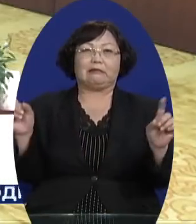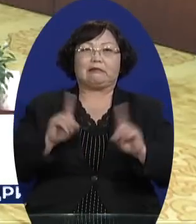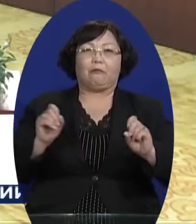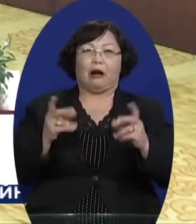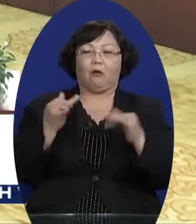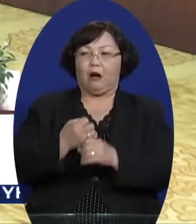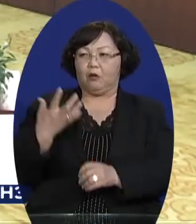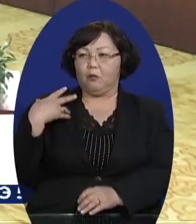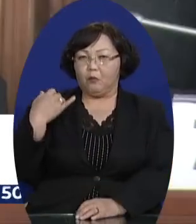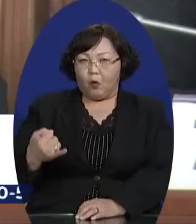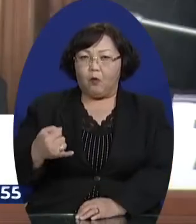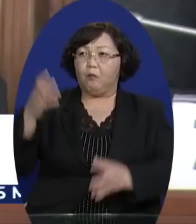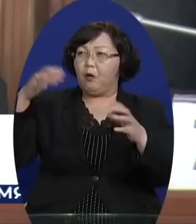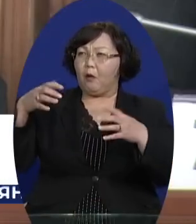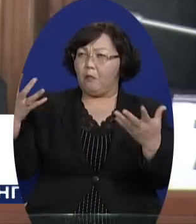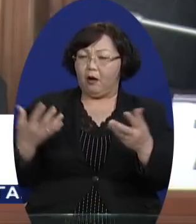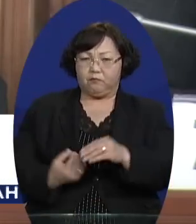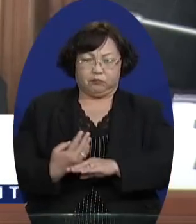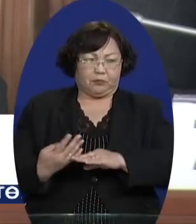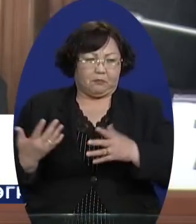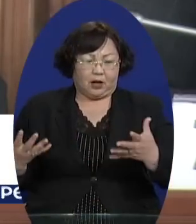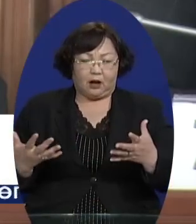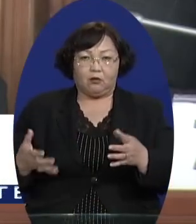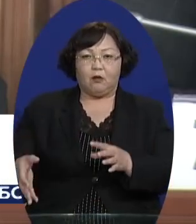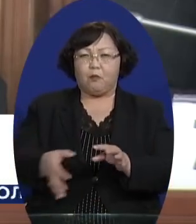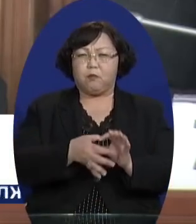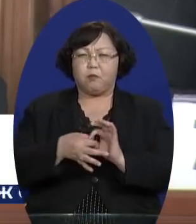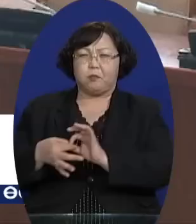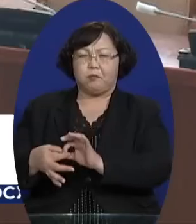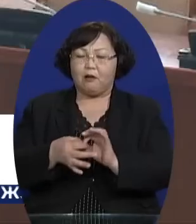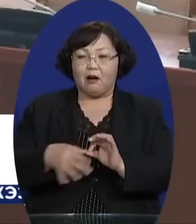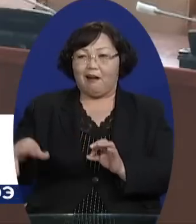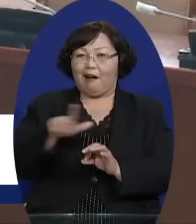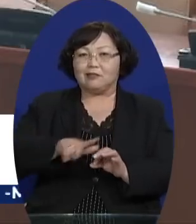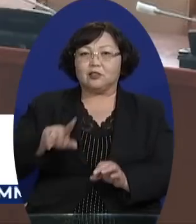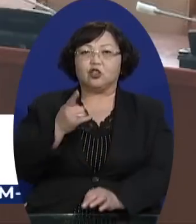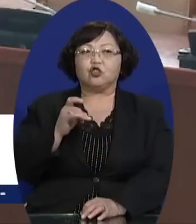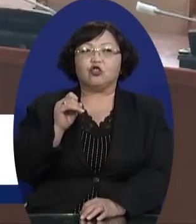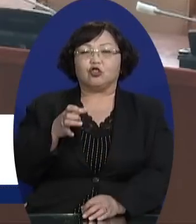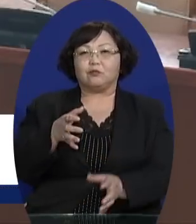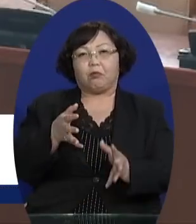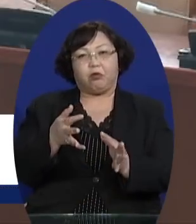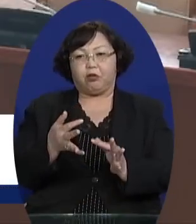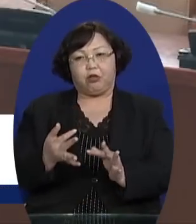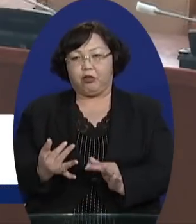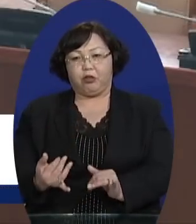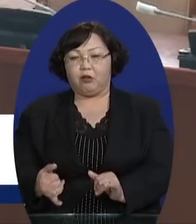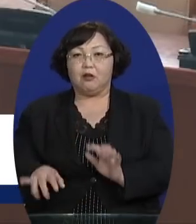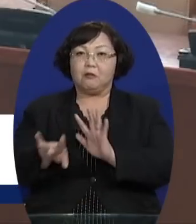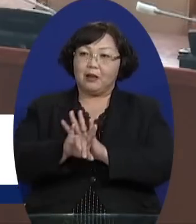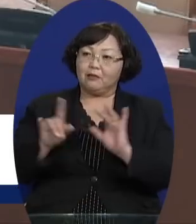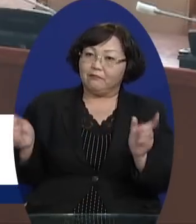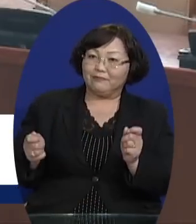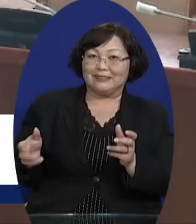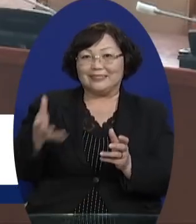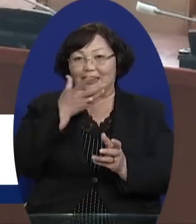цаг уурын эрс өөрчлөлт бий болсон. Энэ бүхэл нөхцөл байдал нь бэлчээрийн газар талгалагдаж доройтох шалтгаан болсон гэж мэрэгжилтнүүд үзэж байгаа